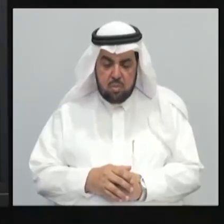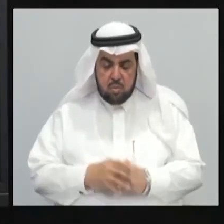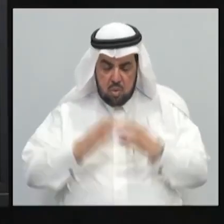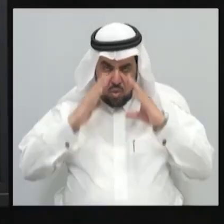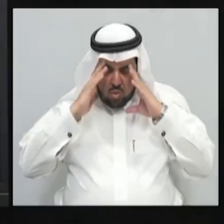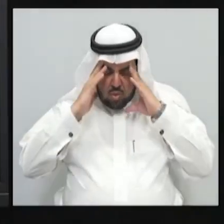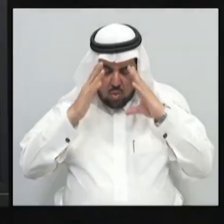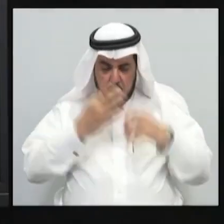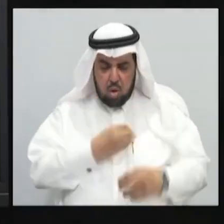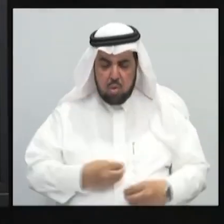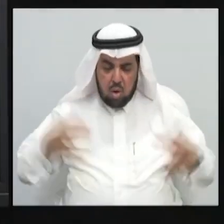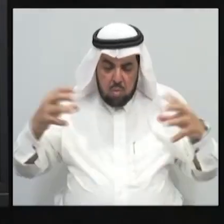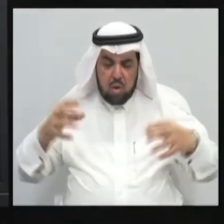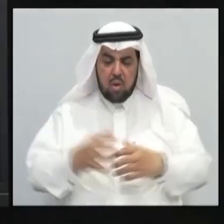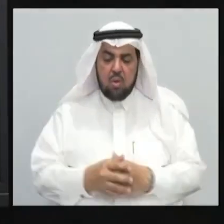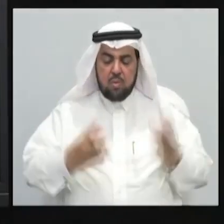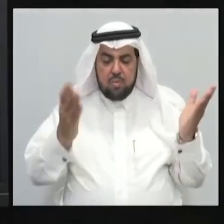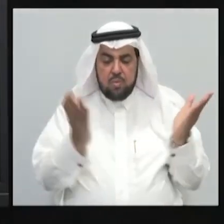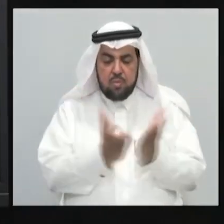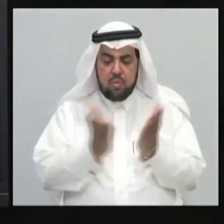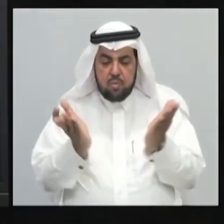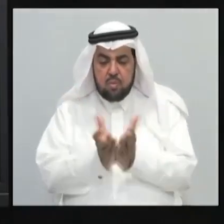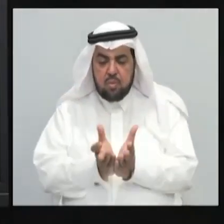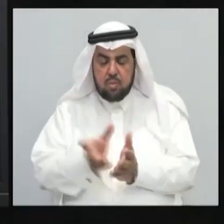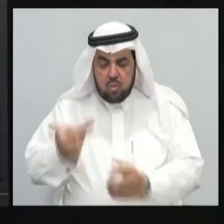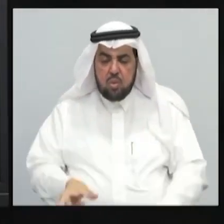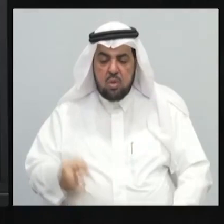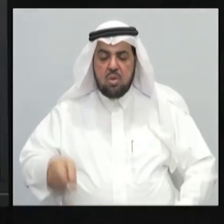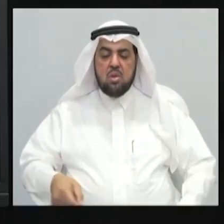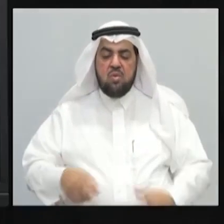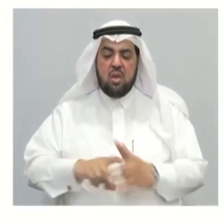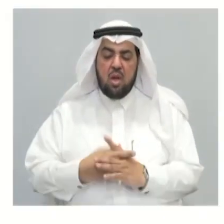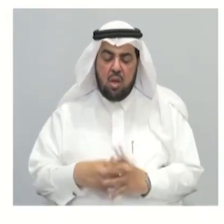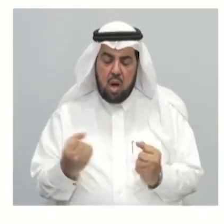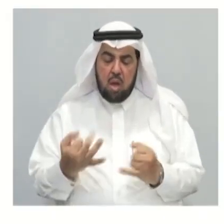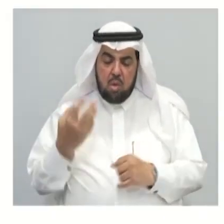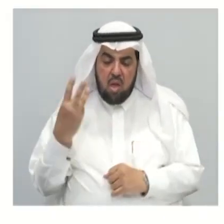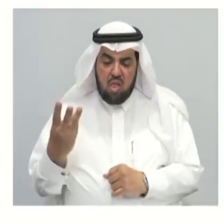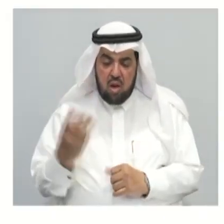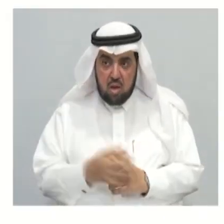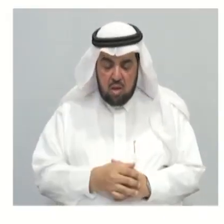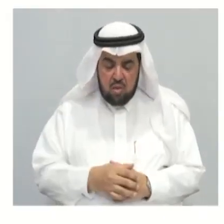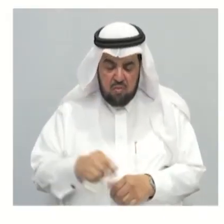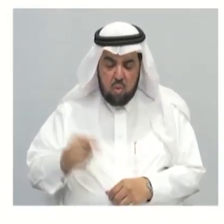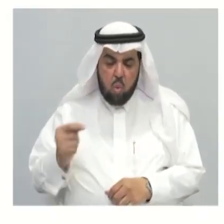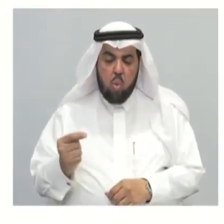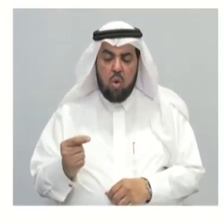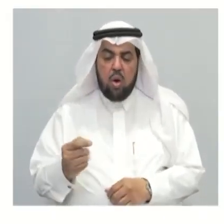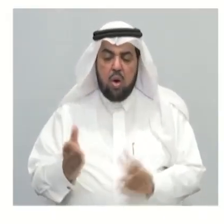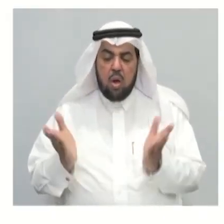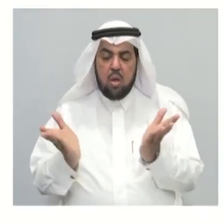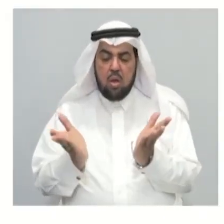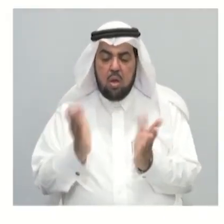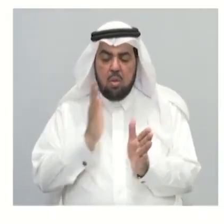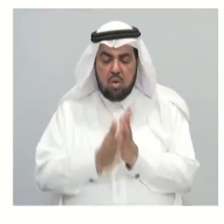السلام عليكم ورحمه الله وبركاته مرحبا بكم اعزائي الطلاب في تقنيه رقميه ثلاث في وحده مستندات